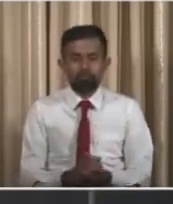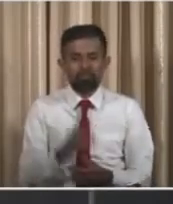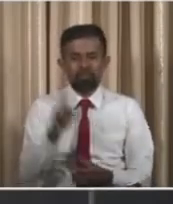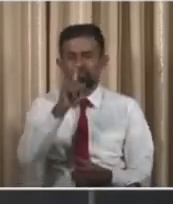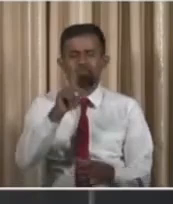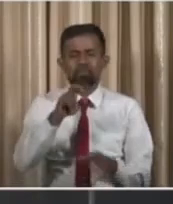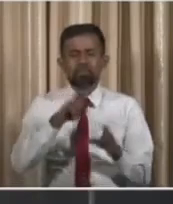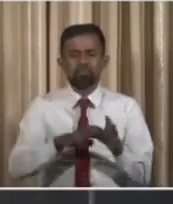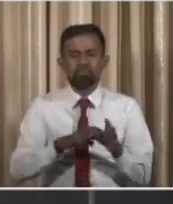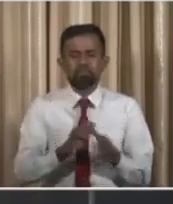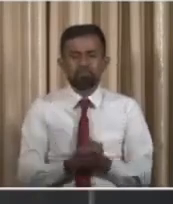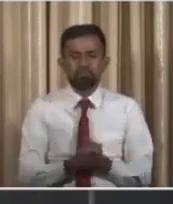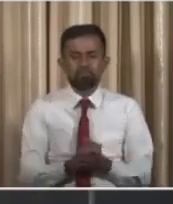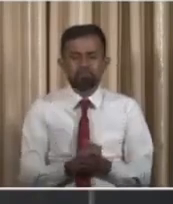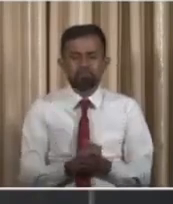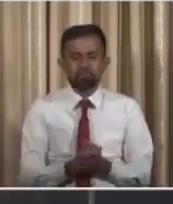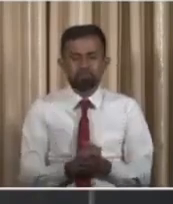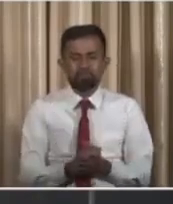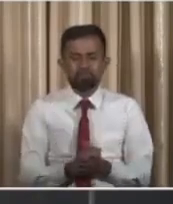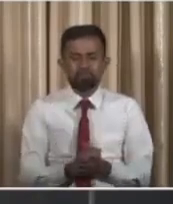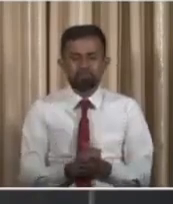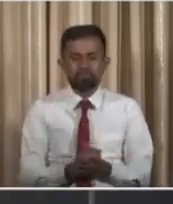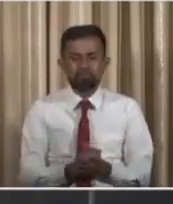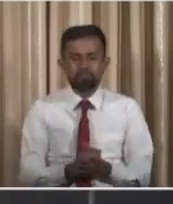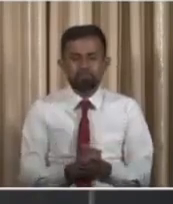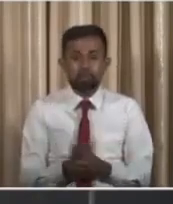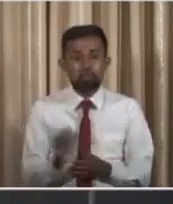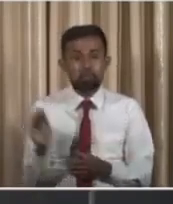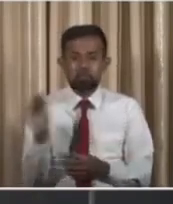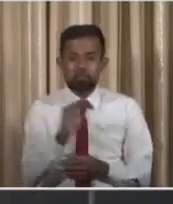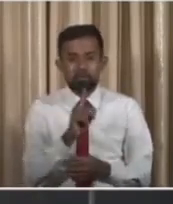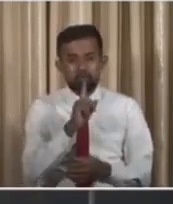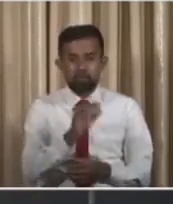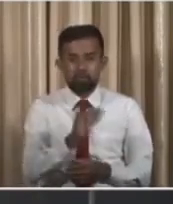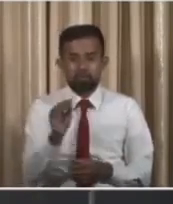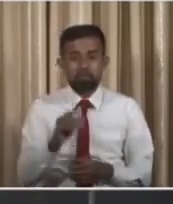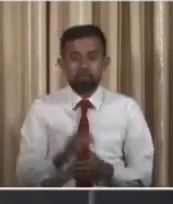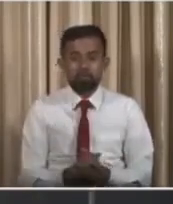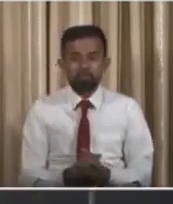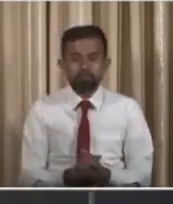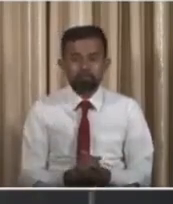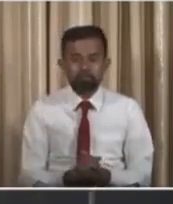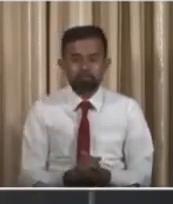ෆස්ට් ක්ලාස්. හරි. පස්සෙලා කියන්න මේ කතාවට නැත්ත වෙලාන.